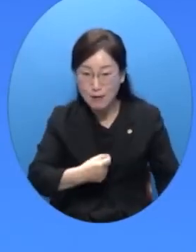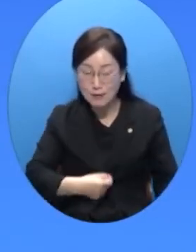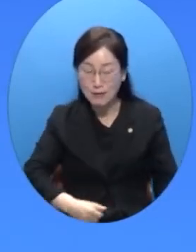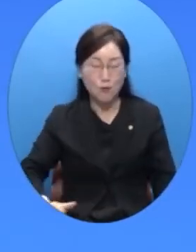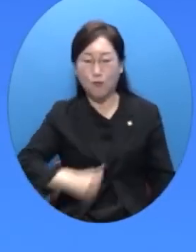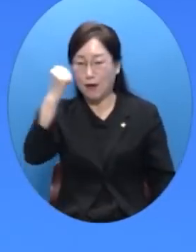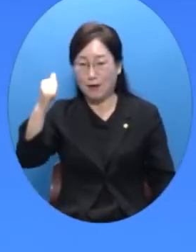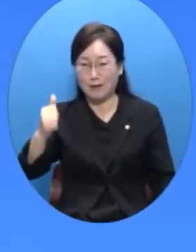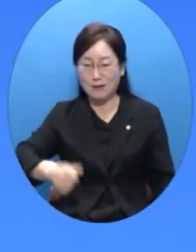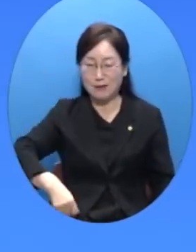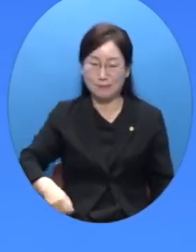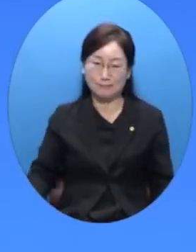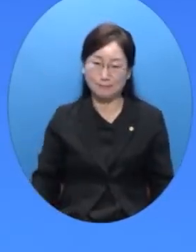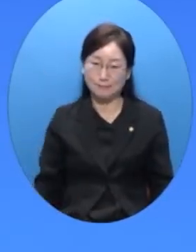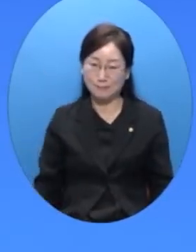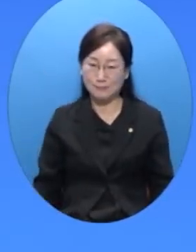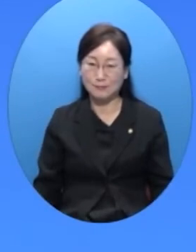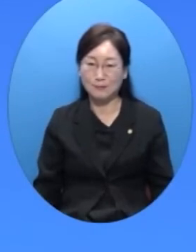화를 냈습니다.